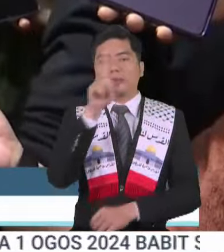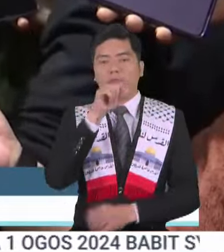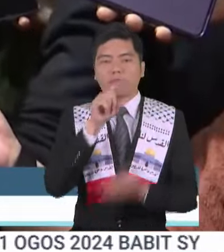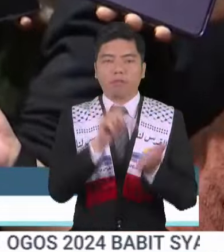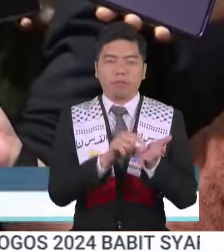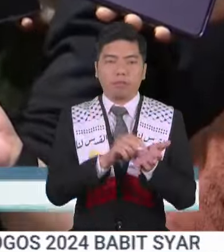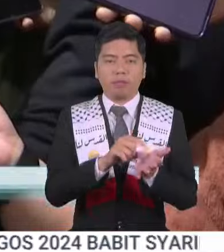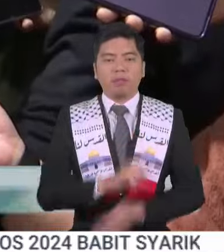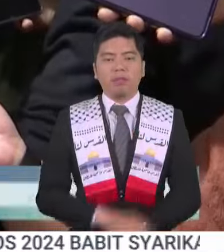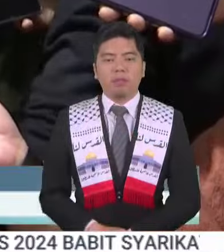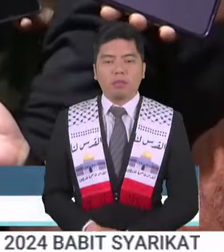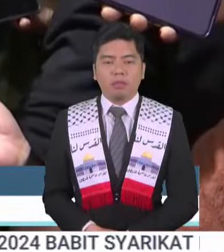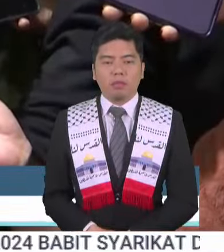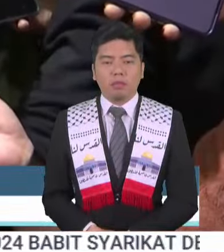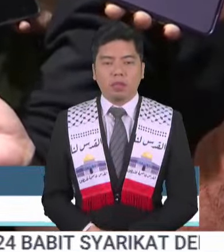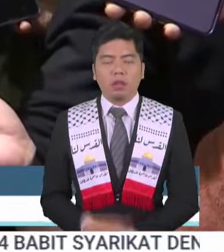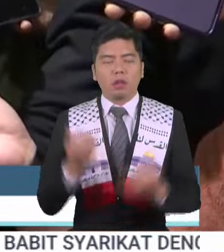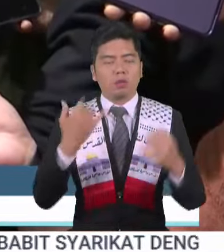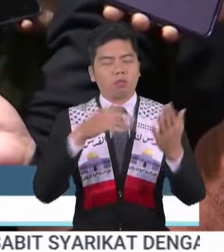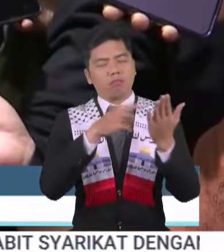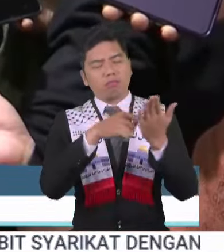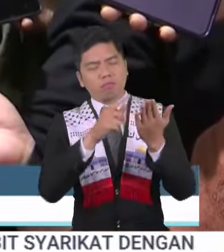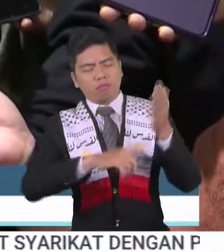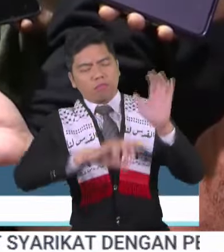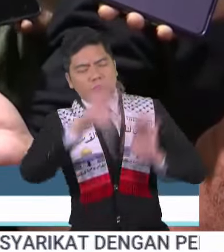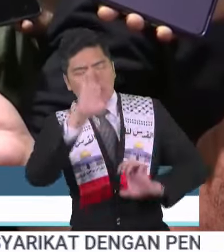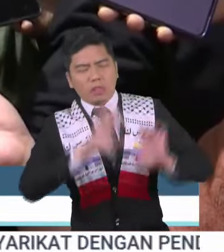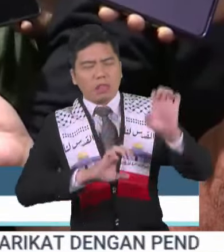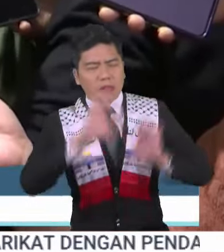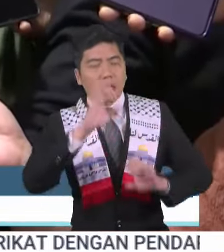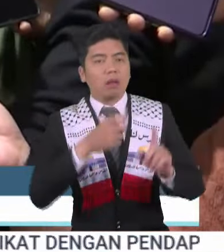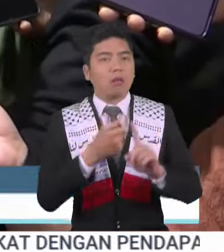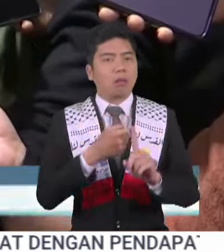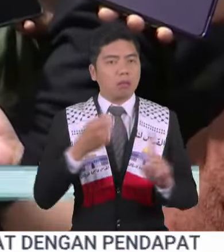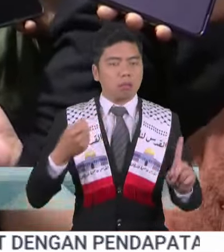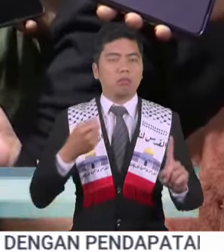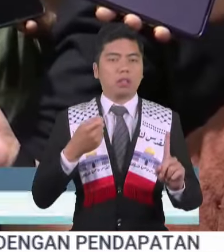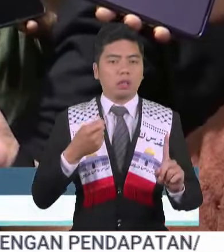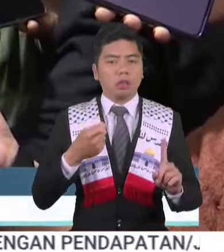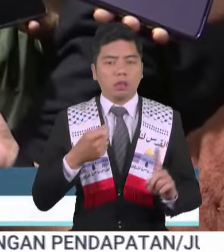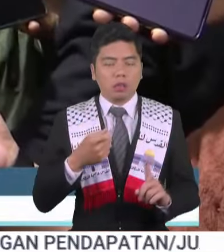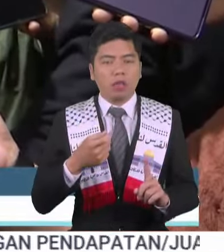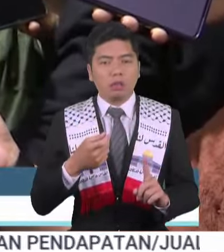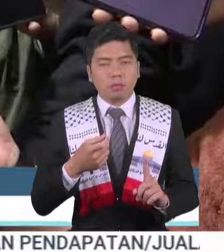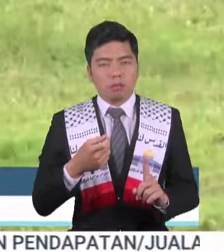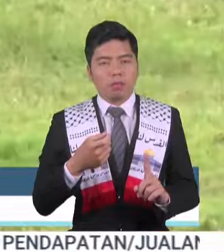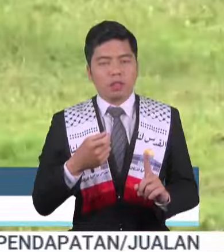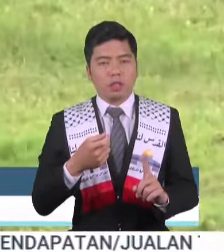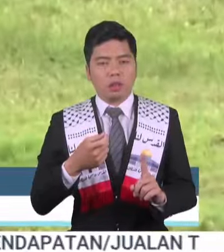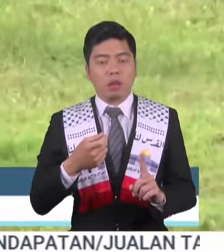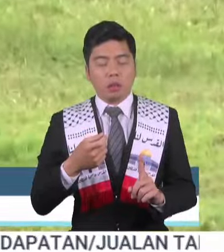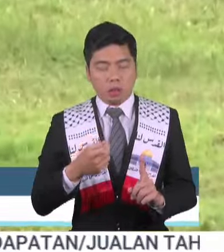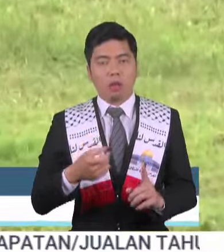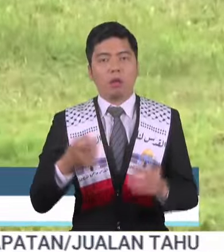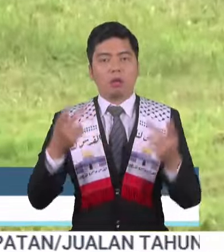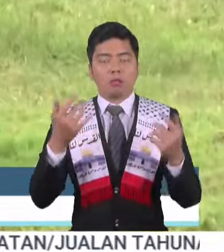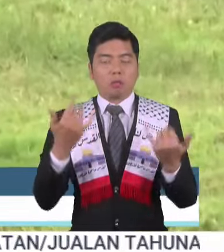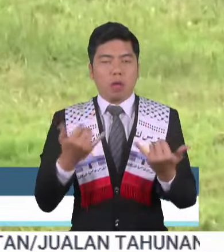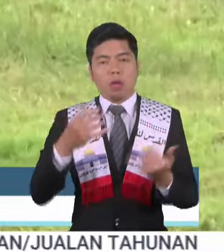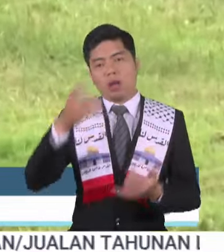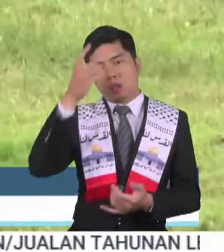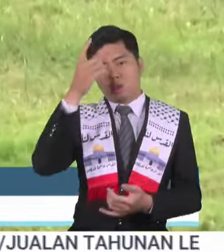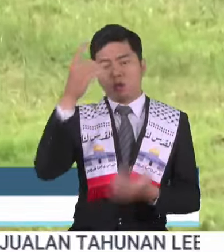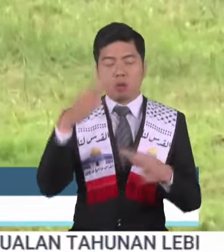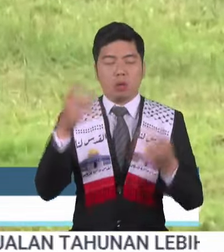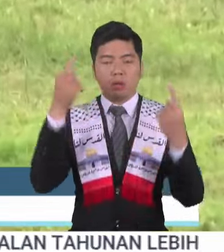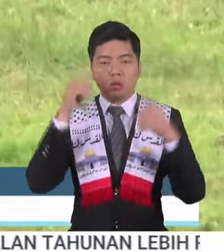ini, setelah menilai mempertimbangkan Yang Berhormat Menteri Dato' Seri telah bersetuju untuk kita